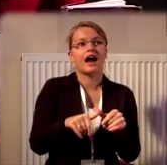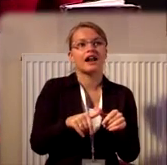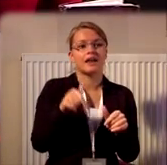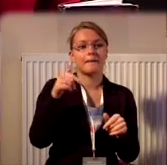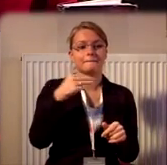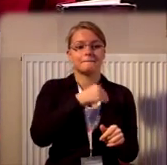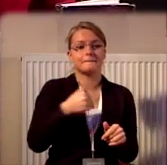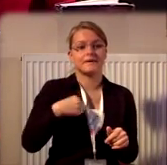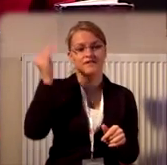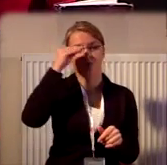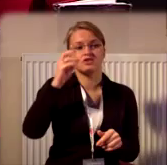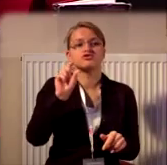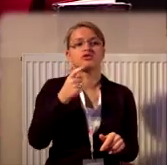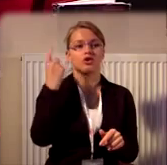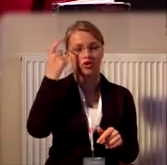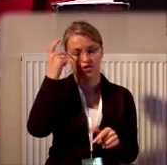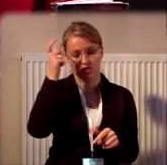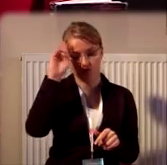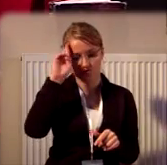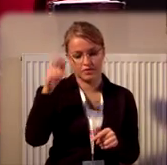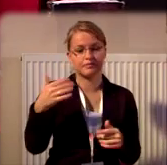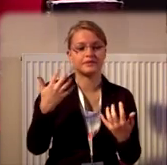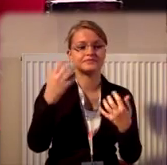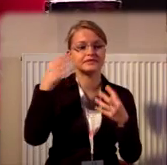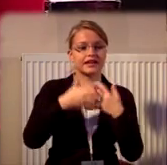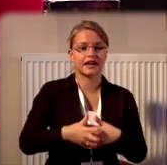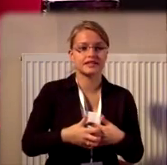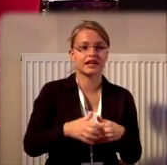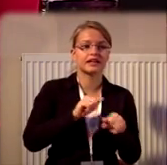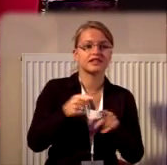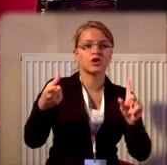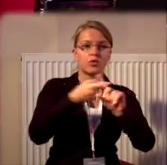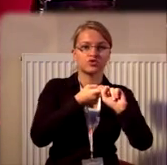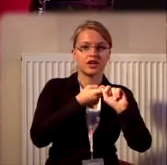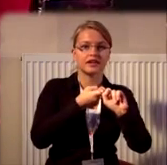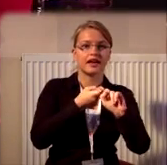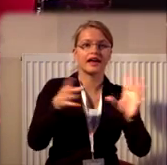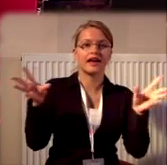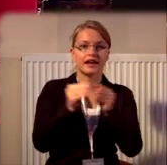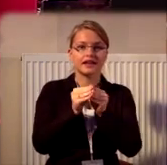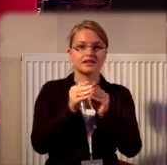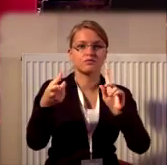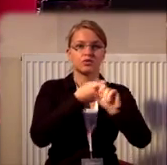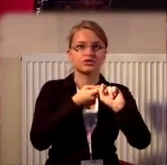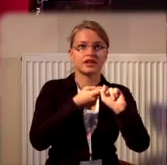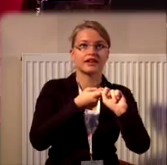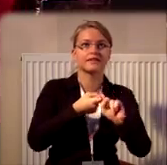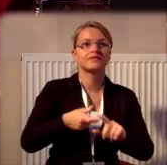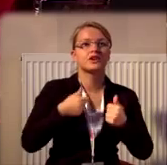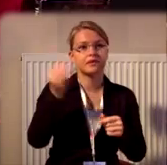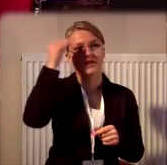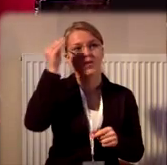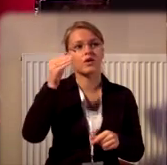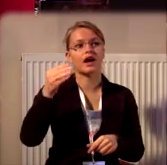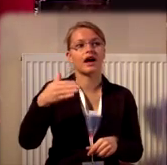w edukacji, co my rozumiemy przez integrację? Integracja to jest łączenie, scalanie, przyłączanie. To nauka